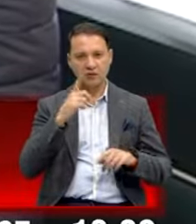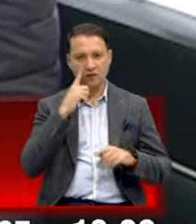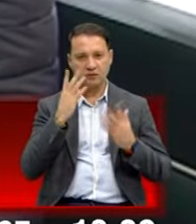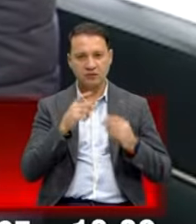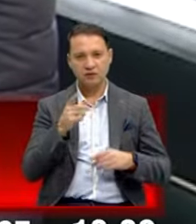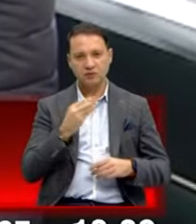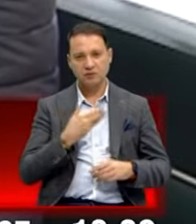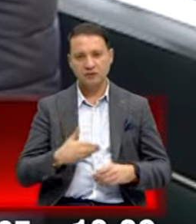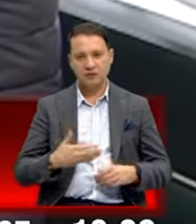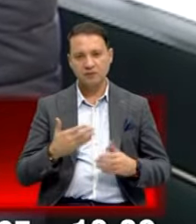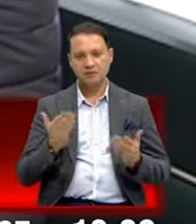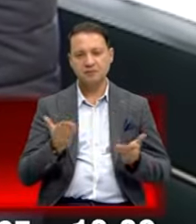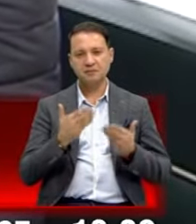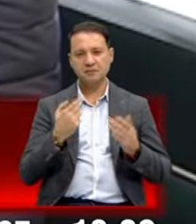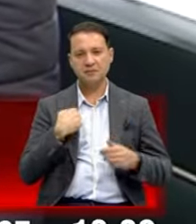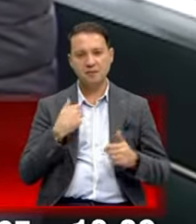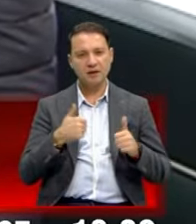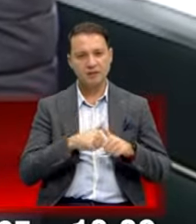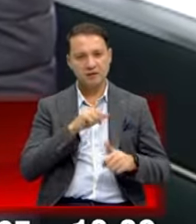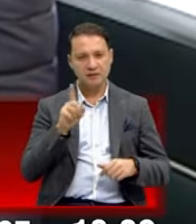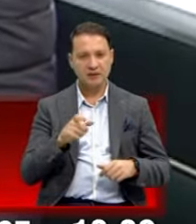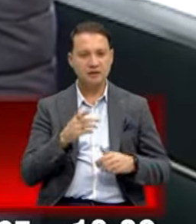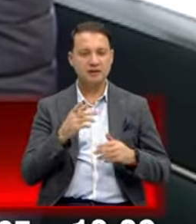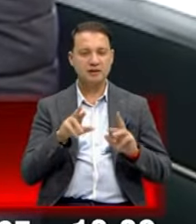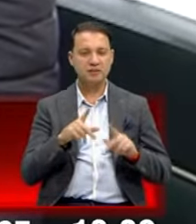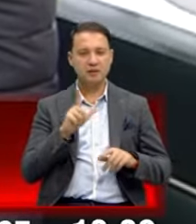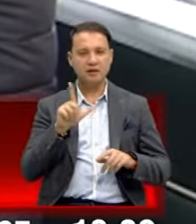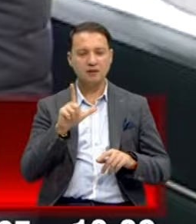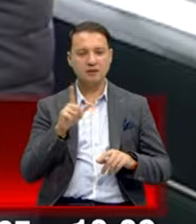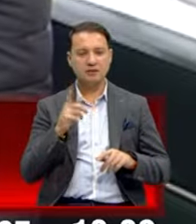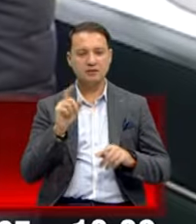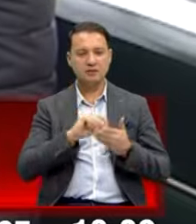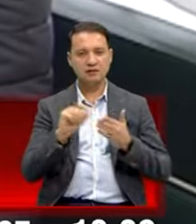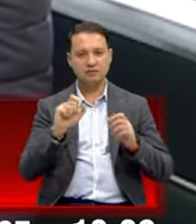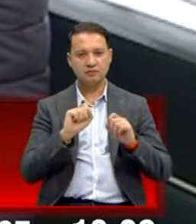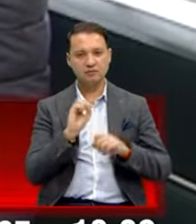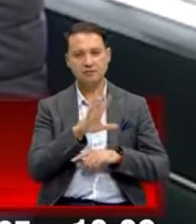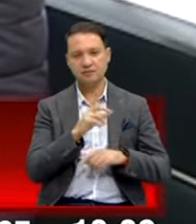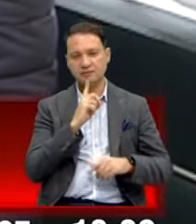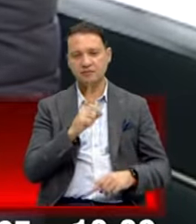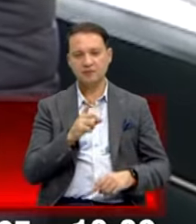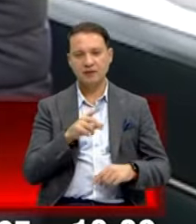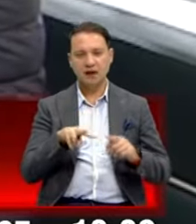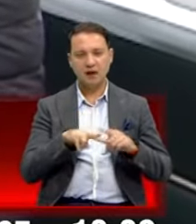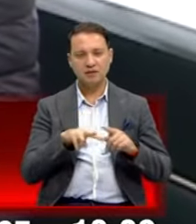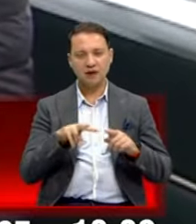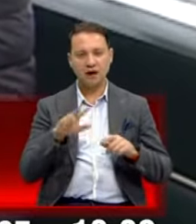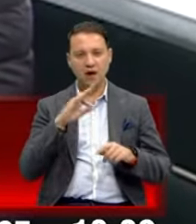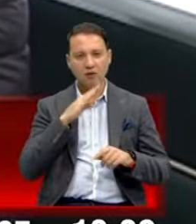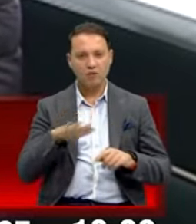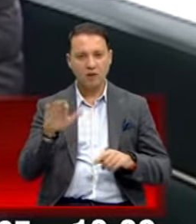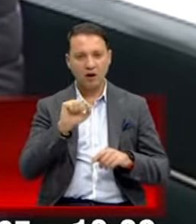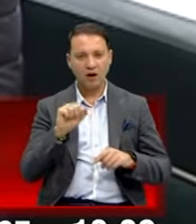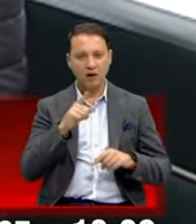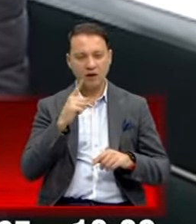olsun ki seni çok seviyorum. Benimle evlenir misin diye bir şey var, klişe yazı var sürekli kullanılan. Asya ve Avrupa dikkat